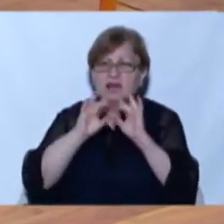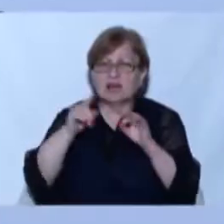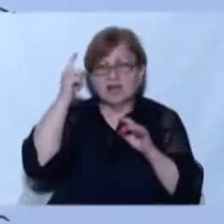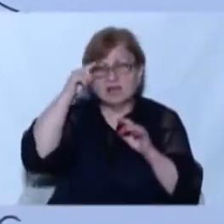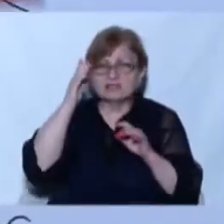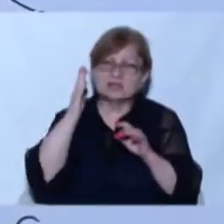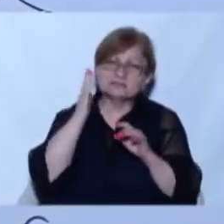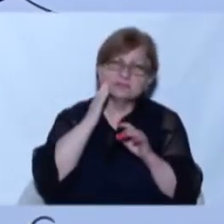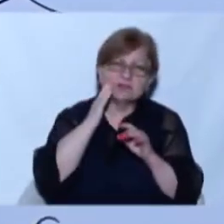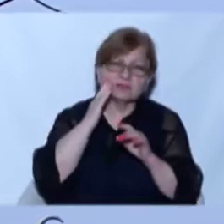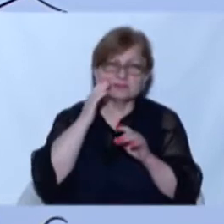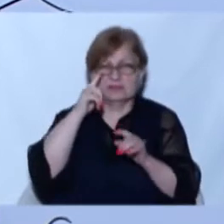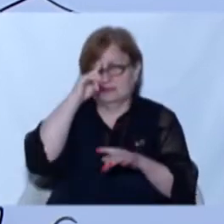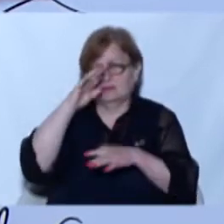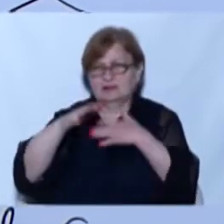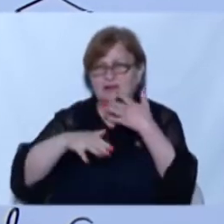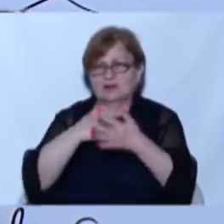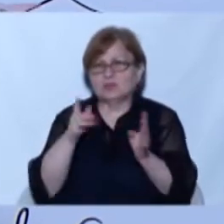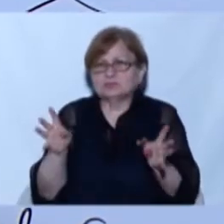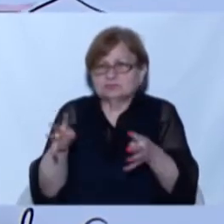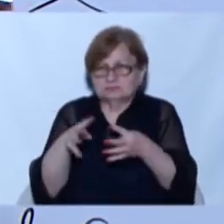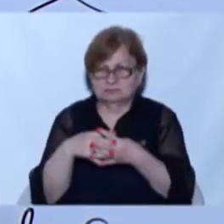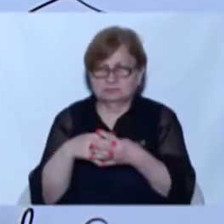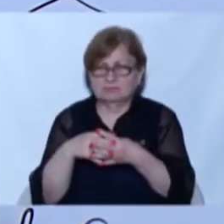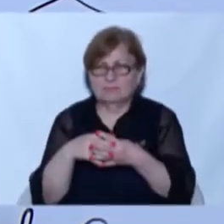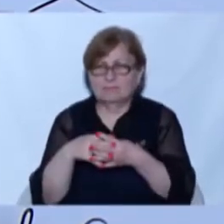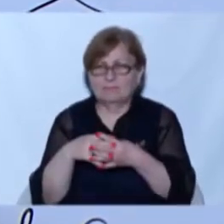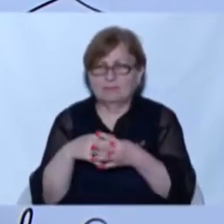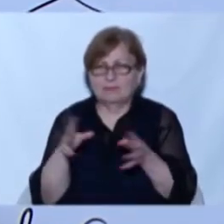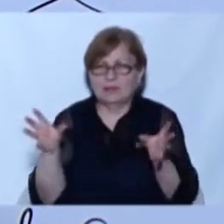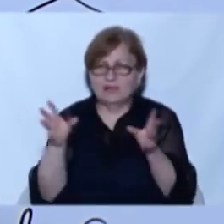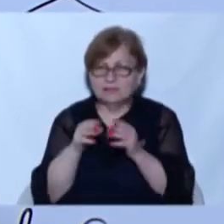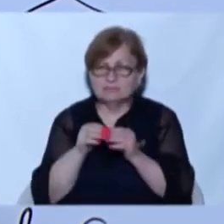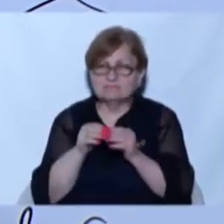სინამდვილე ერთმანეთშია გადაჭდობილი და